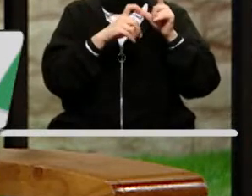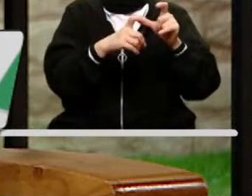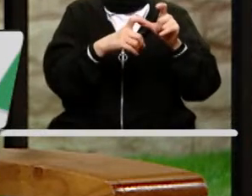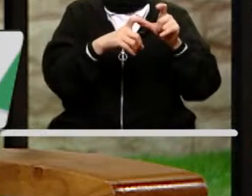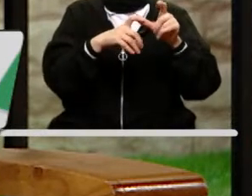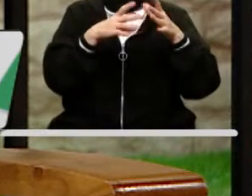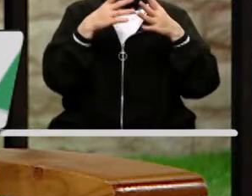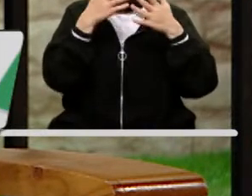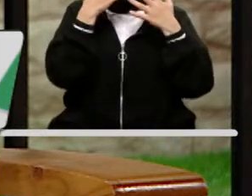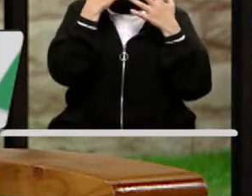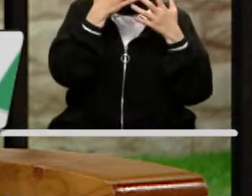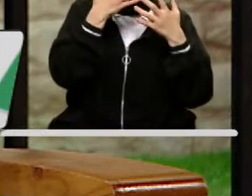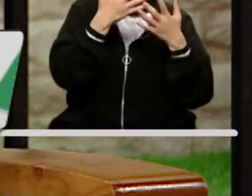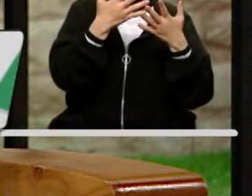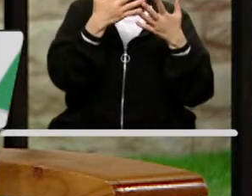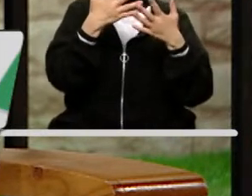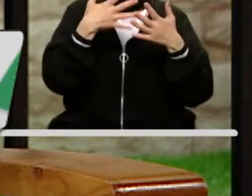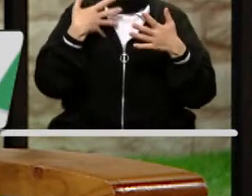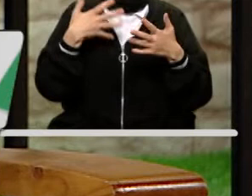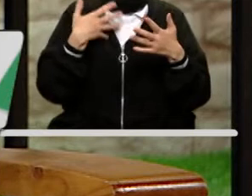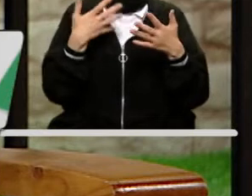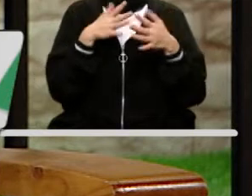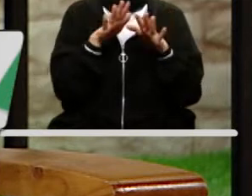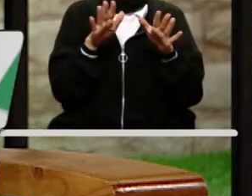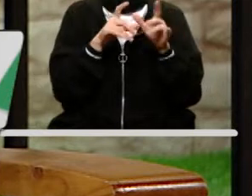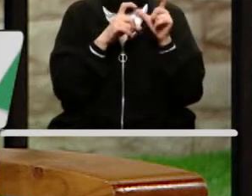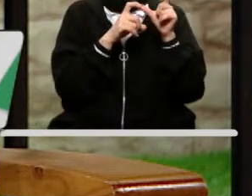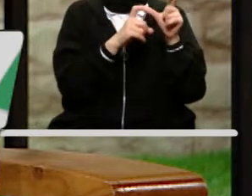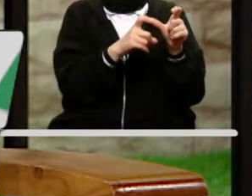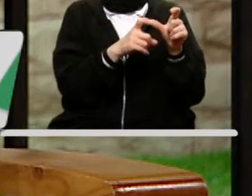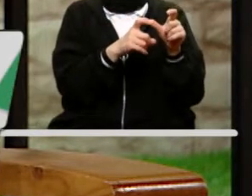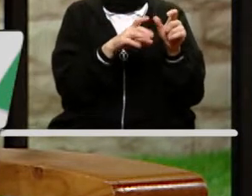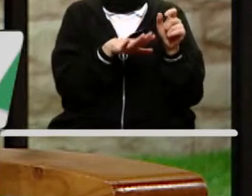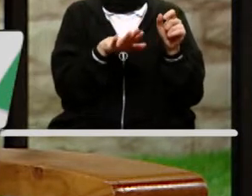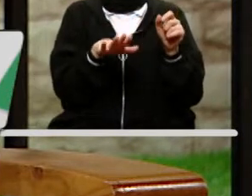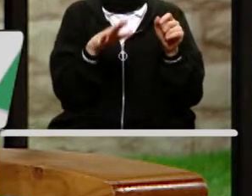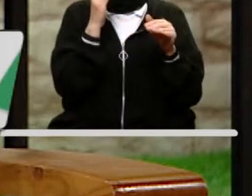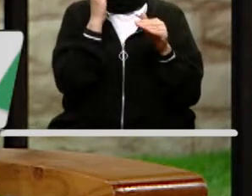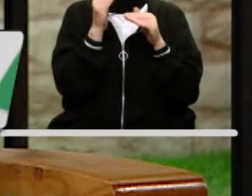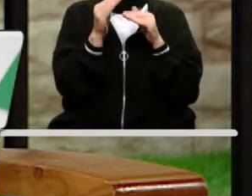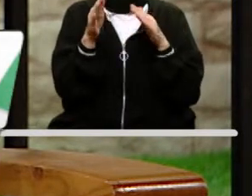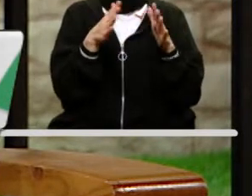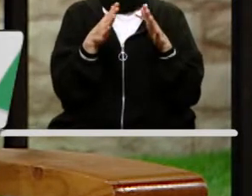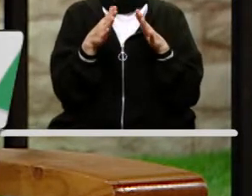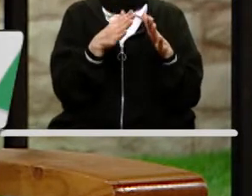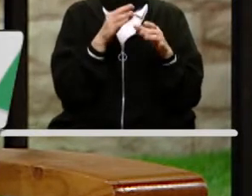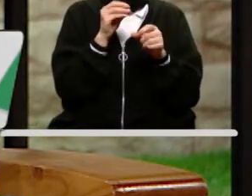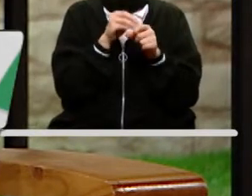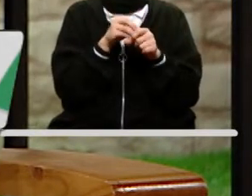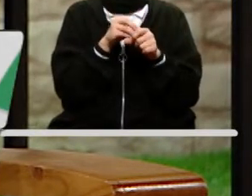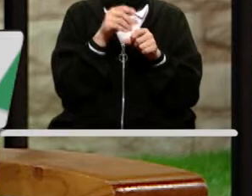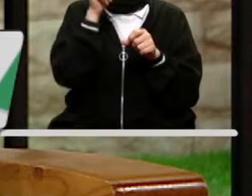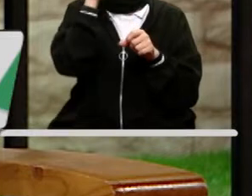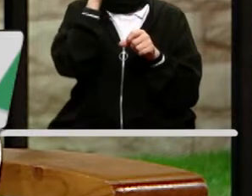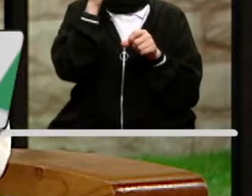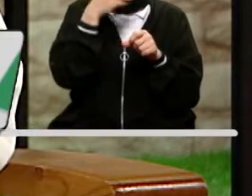değil maalesef. Cevap odaklı. Evet. Soru soran çocukları halk arasında da kimse sevmez. Maalesef